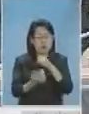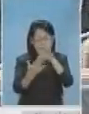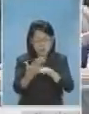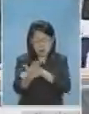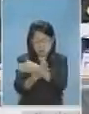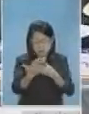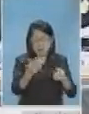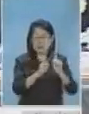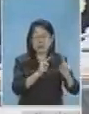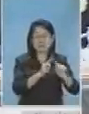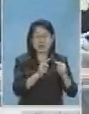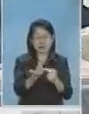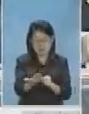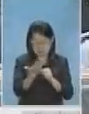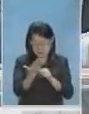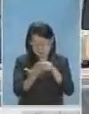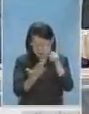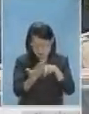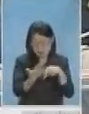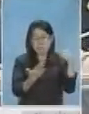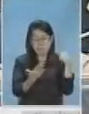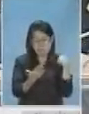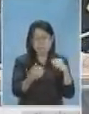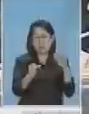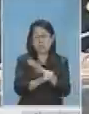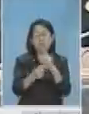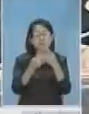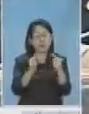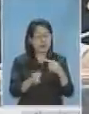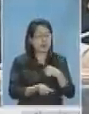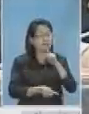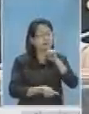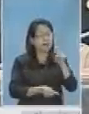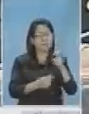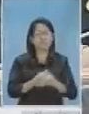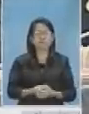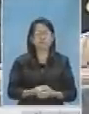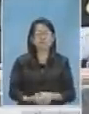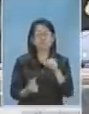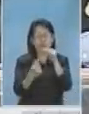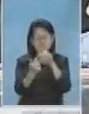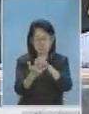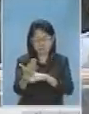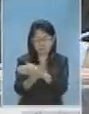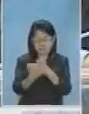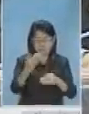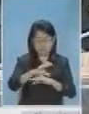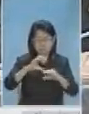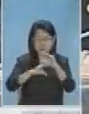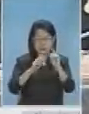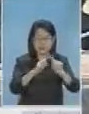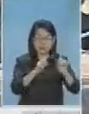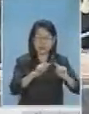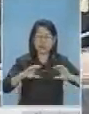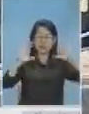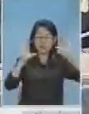ธิการนั้นในงบประมาณนั้นเนี่ยมีครบหมดแล้วครับแต่คำถามมันมีอยู่ว่า แล้วในมาตรการเหล่านั้นเนี่ยรัฐบาลใส่เงินไปม